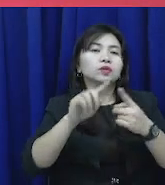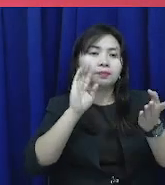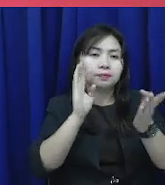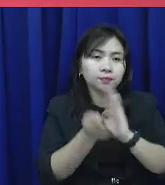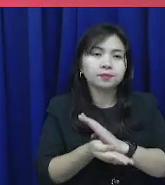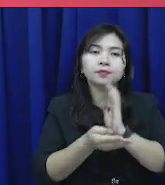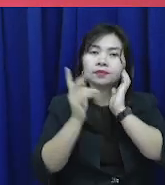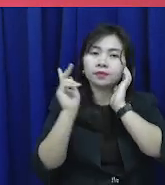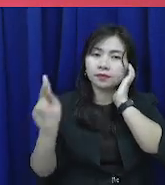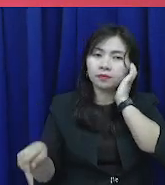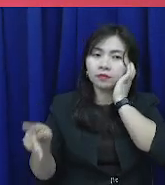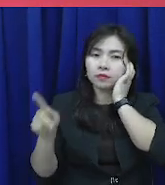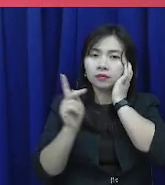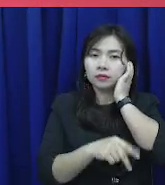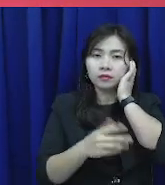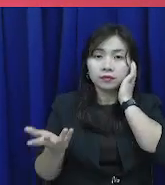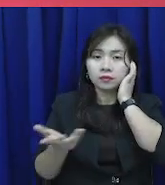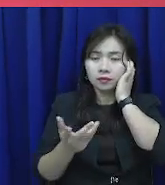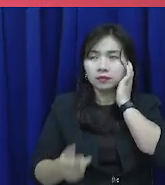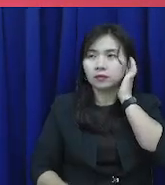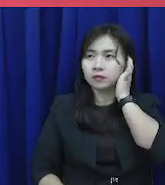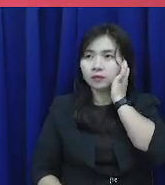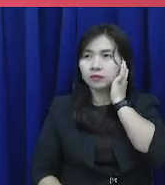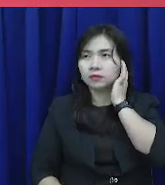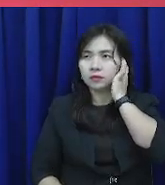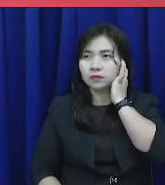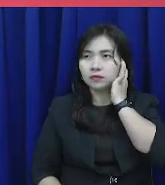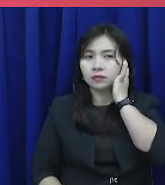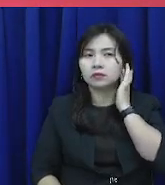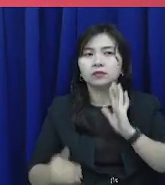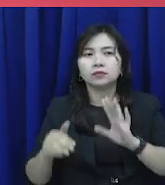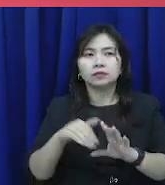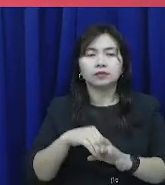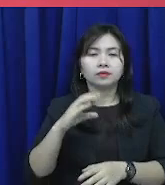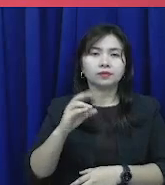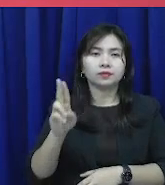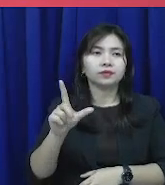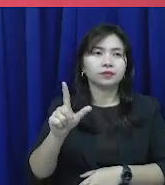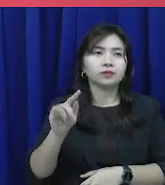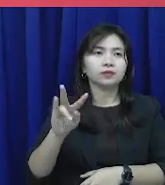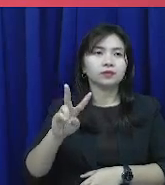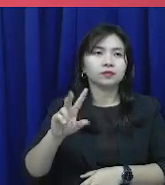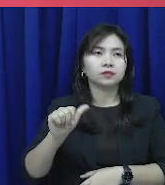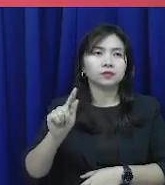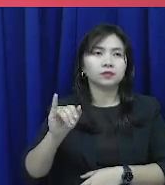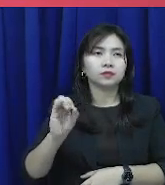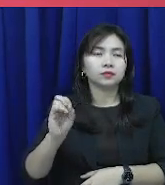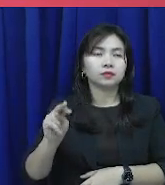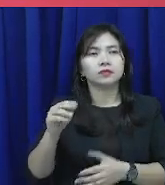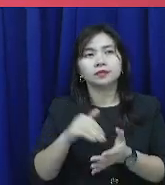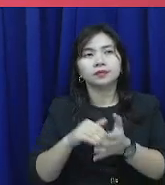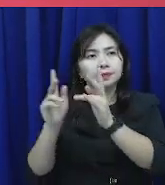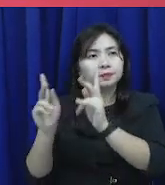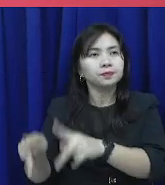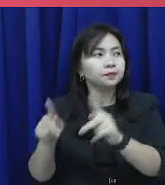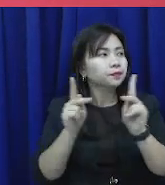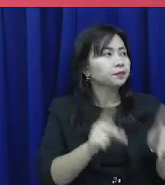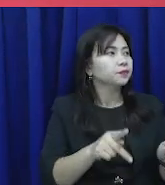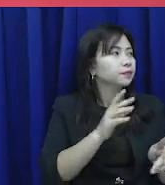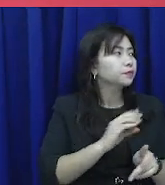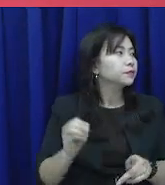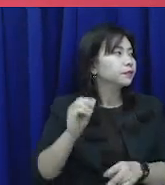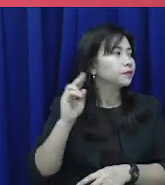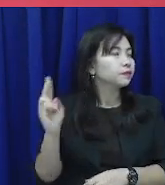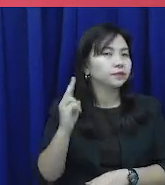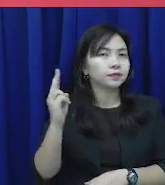are always prepared Saan pagdating po sa cultivation you see again Preparing and using Preparing